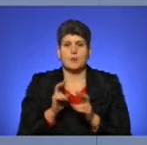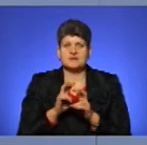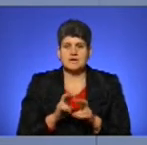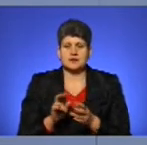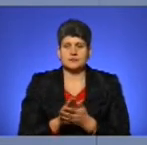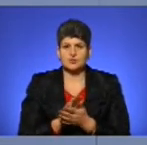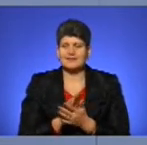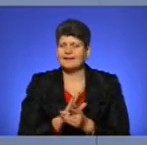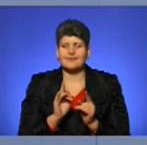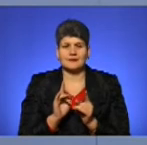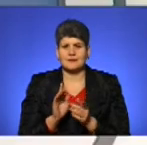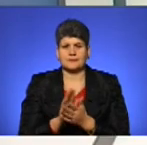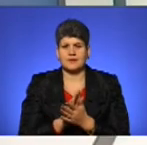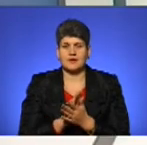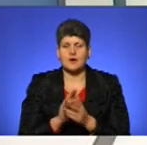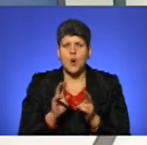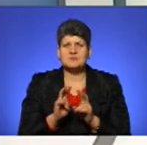не тільки обстеження на